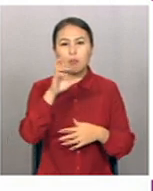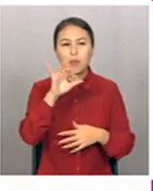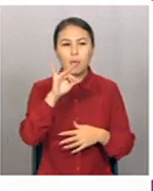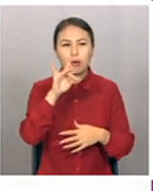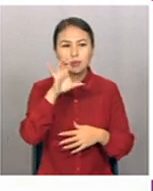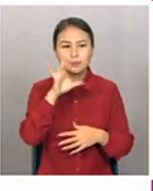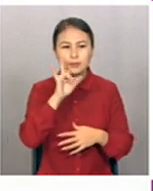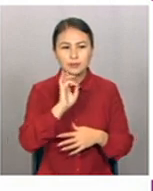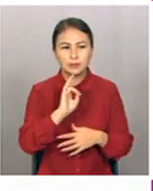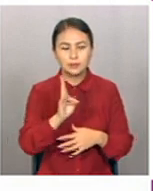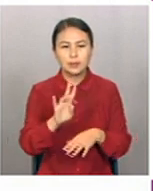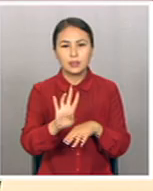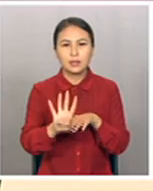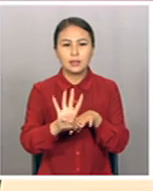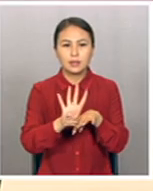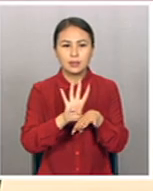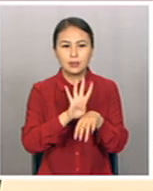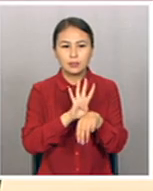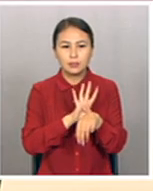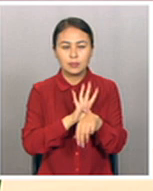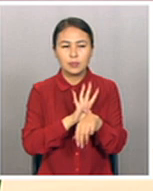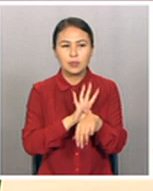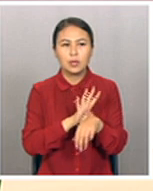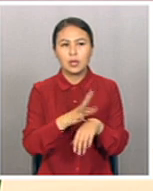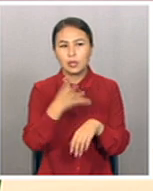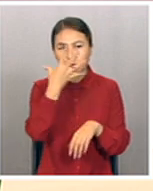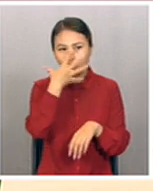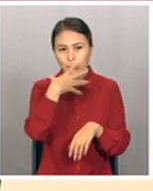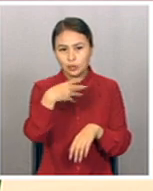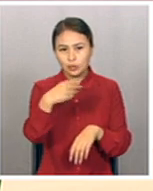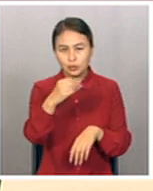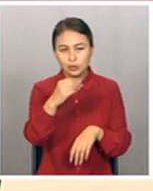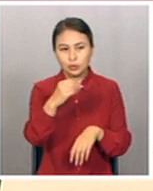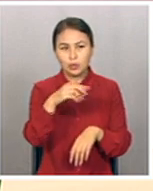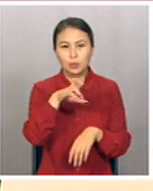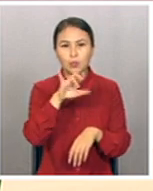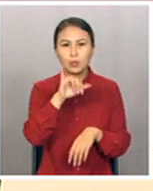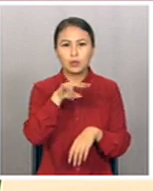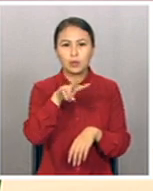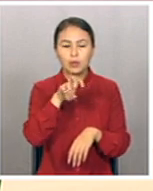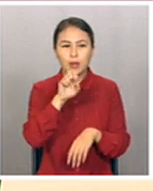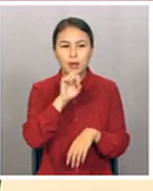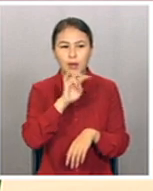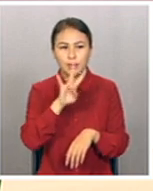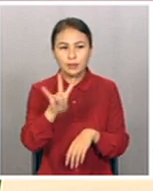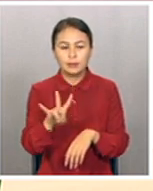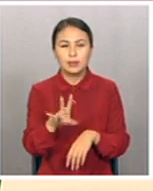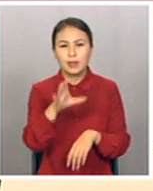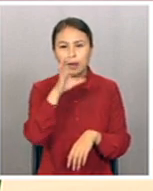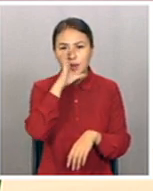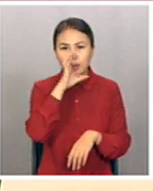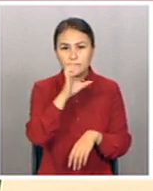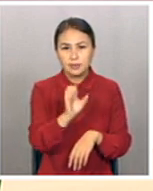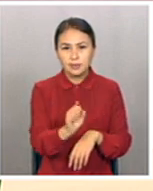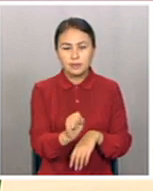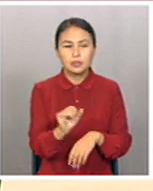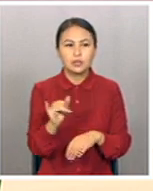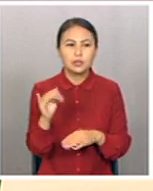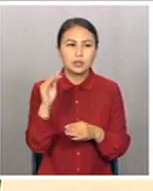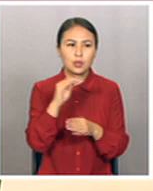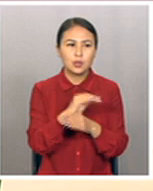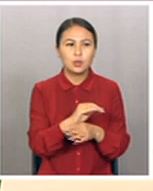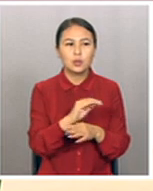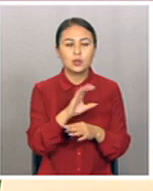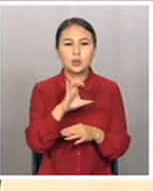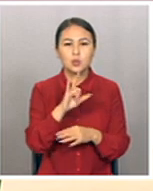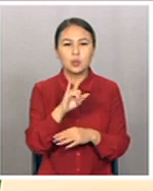борсық, кірпі, түлкі, бұлан, қасқыр және